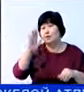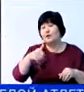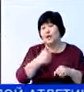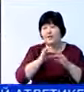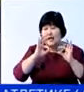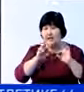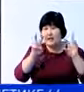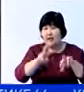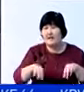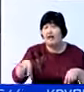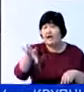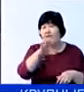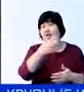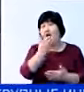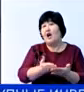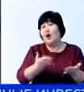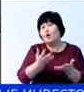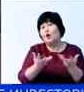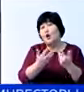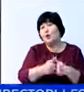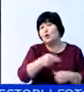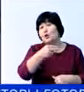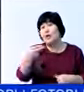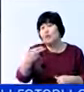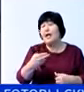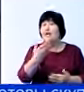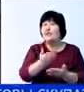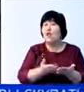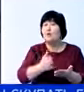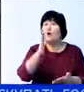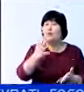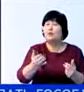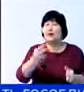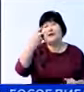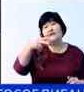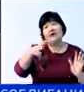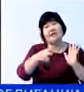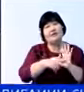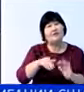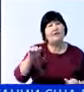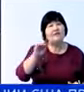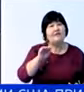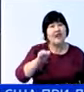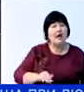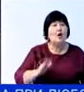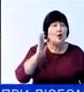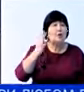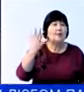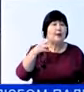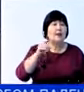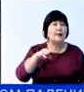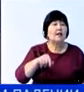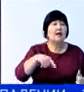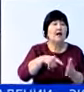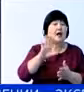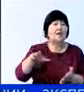тщательного анализа всех аргументов и с учетом предложений и замечаний будет принято 28 февраля. Уже с 5 марта горожане